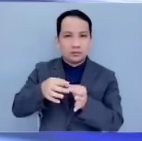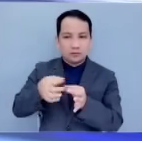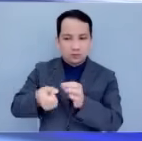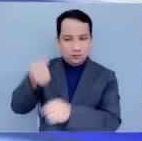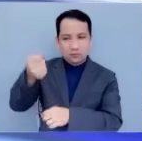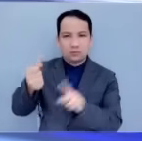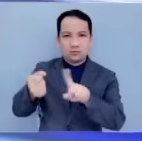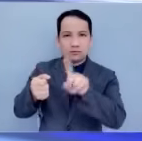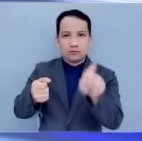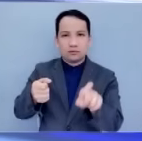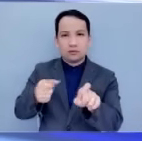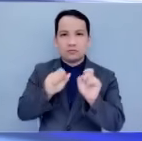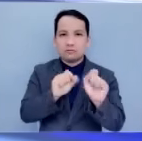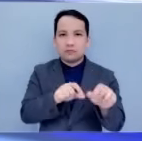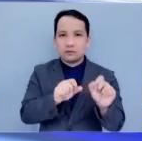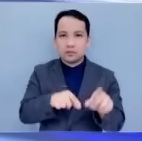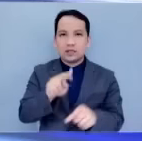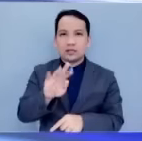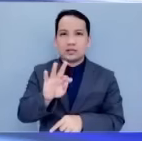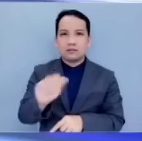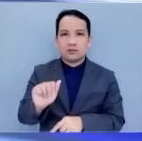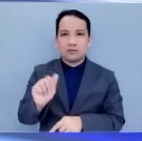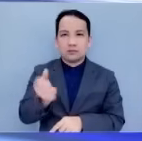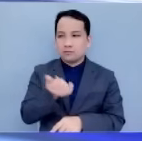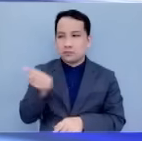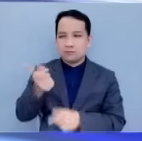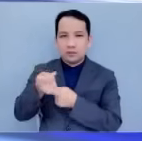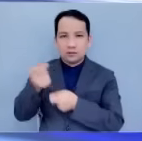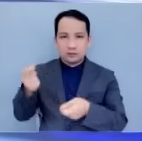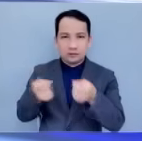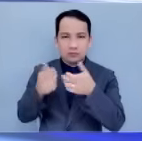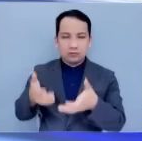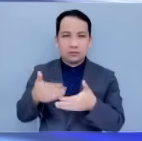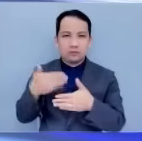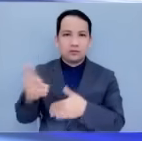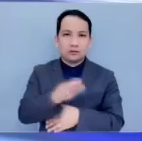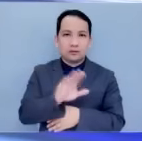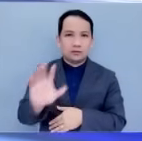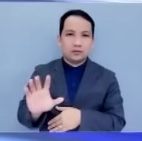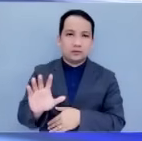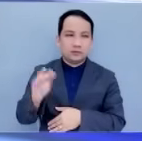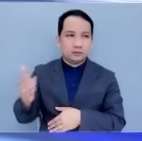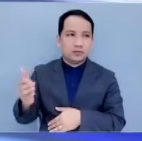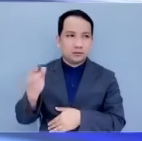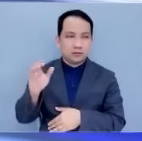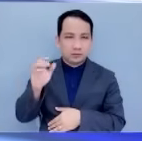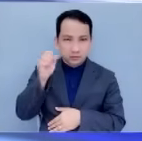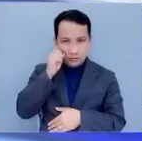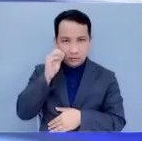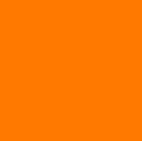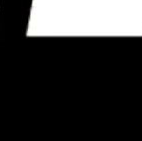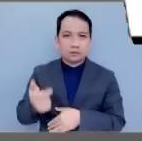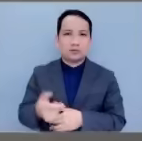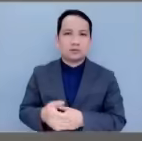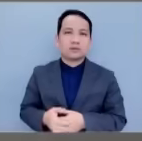questionableng pagbebenta ng NFA rice sa ilang traders. Nasa frontline ng balitang yan, si Shaila Francisco.